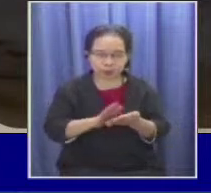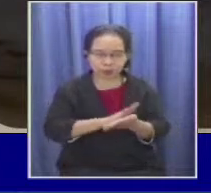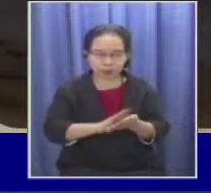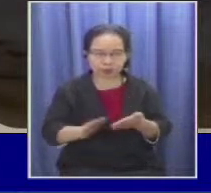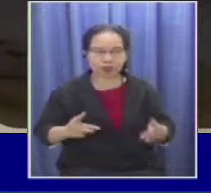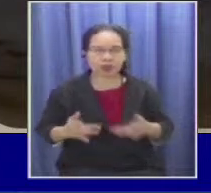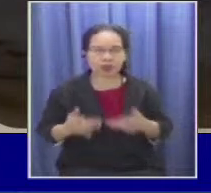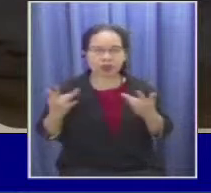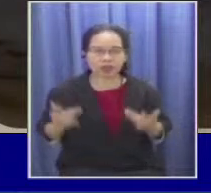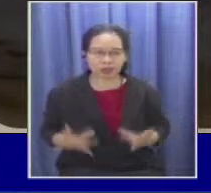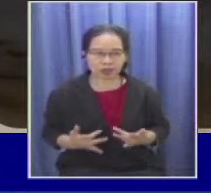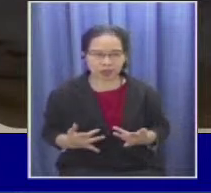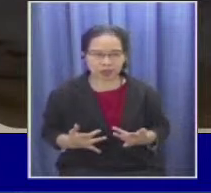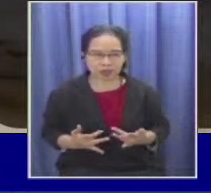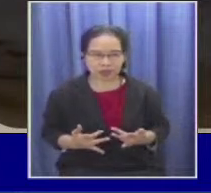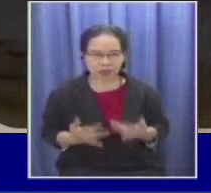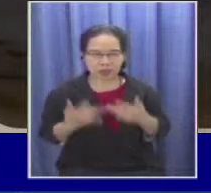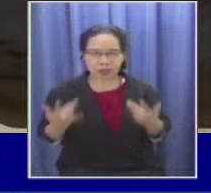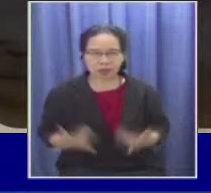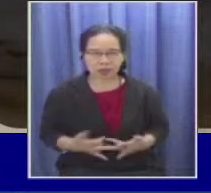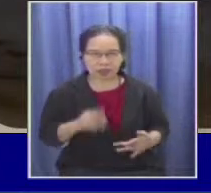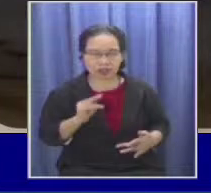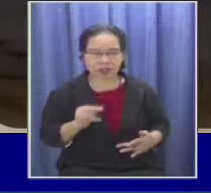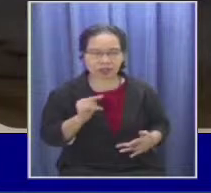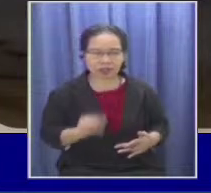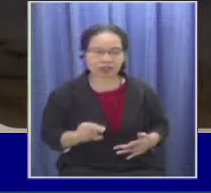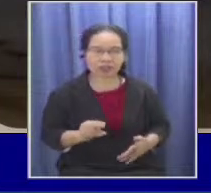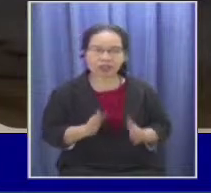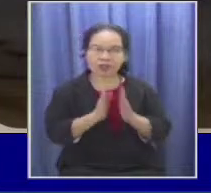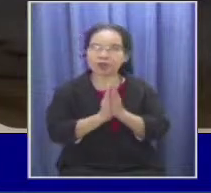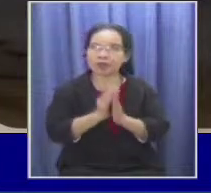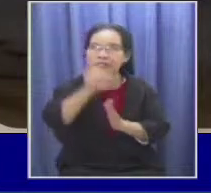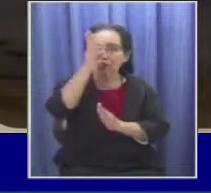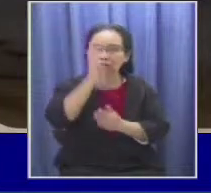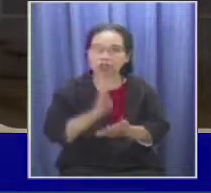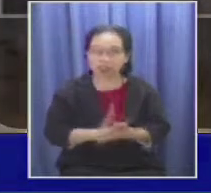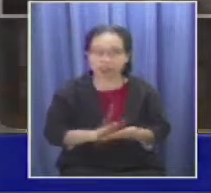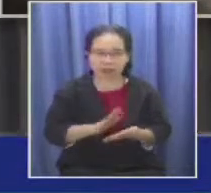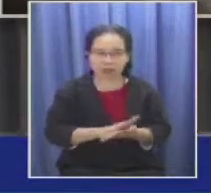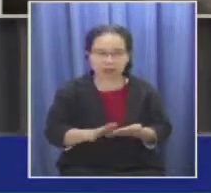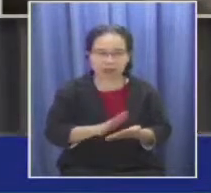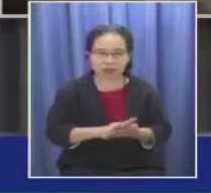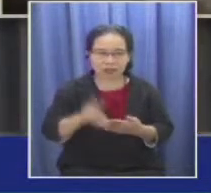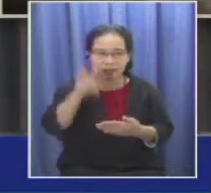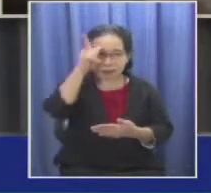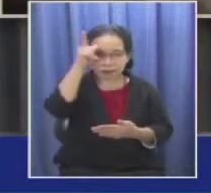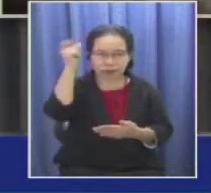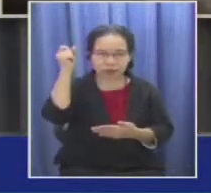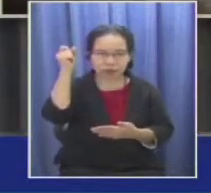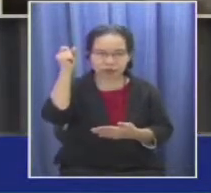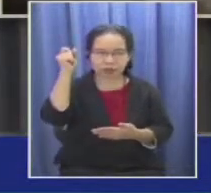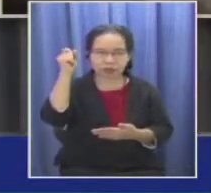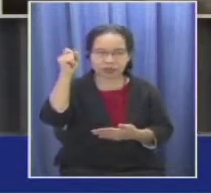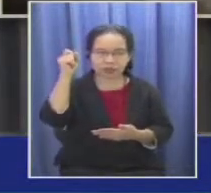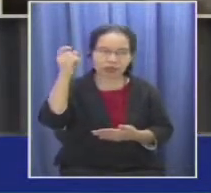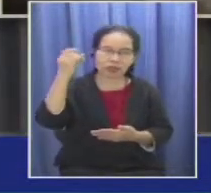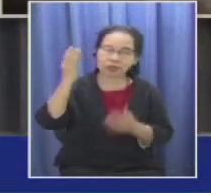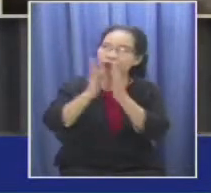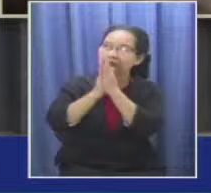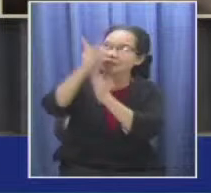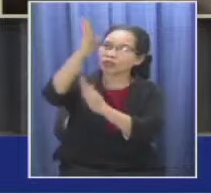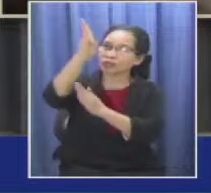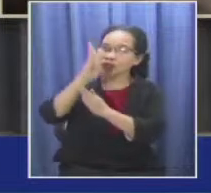no akyi obi a ofre Onyankopɔn no awase wo frɛ akoma mu tie